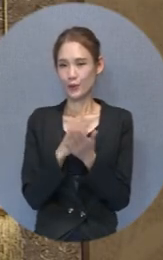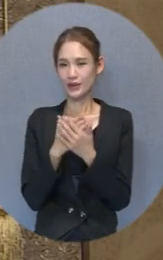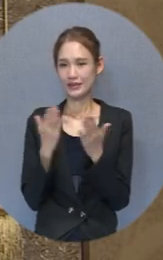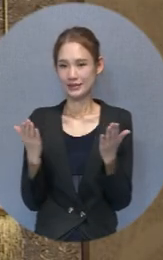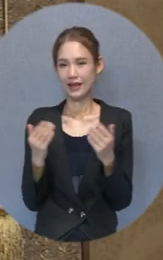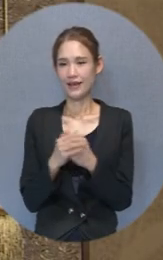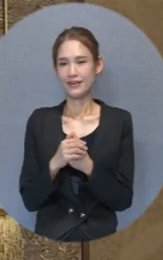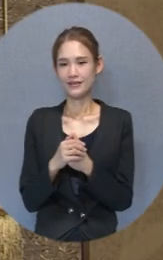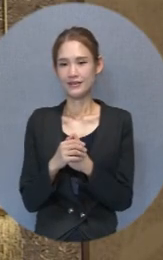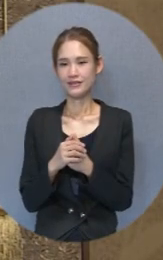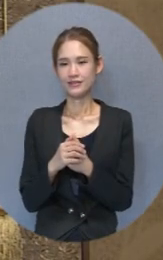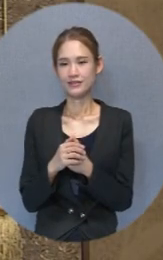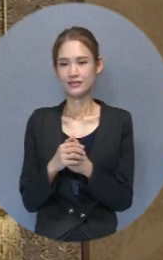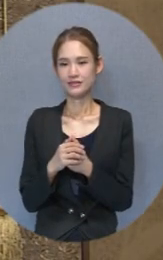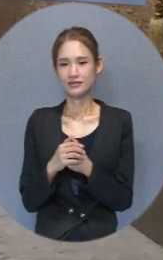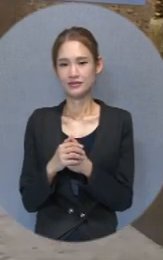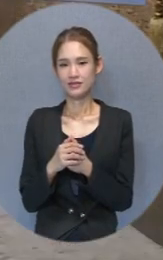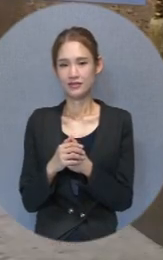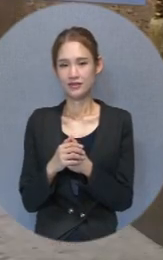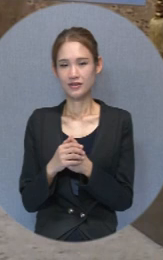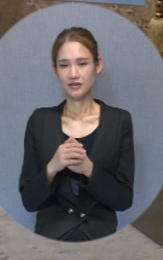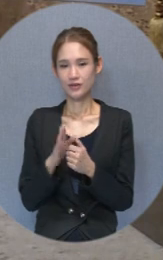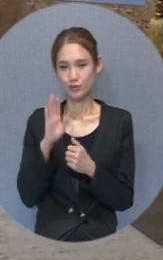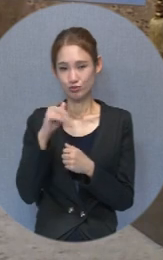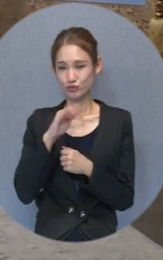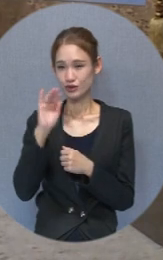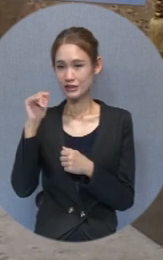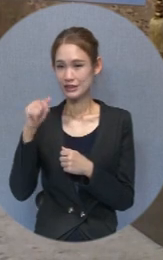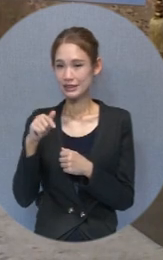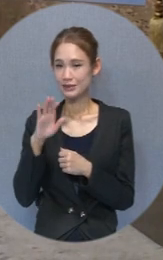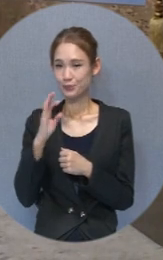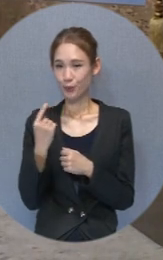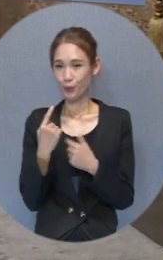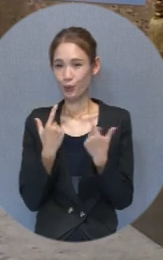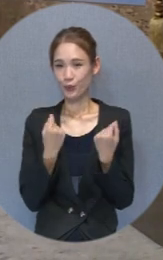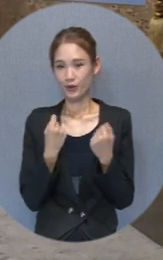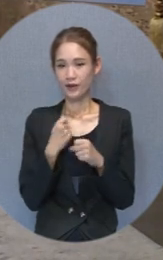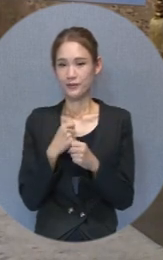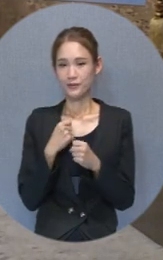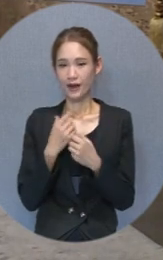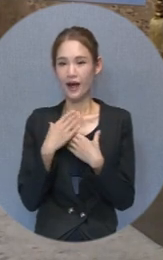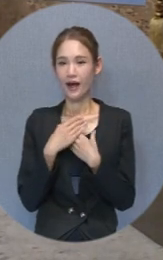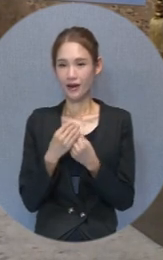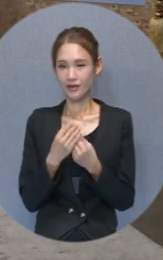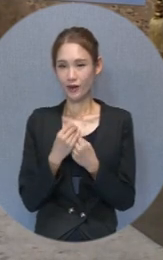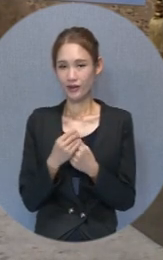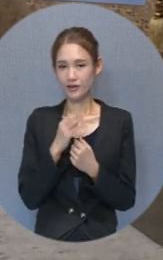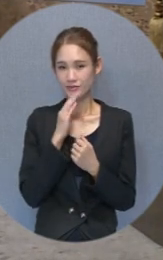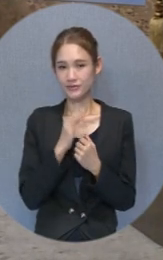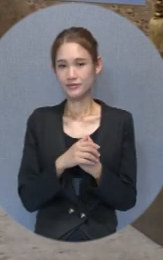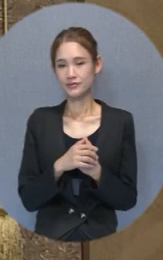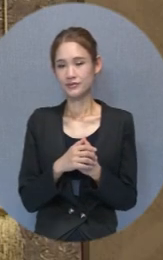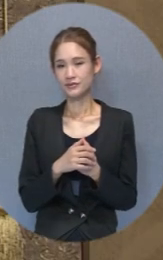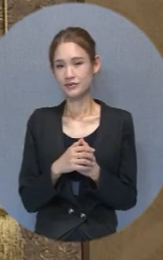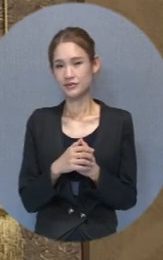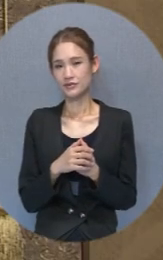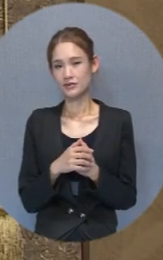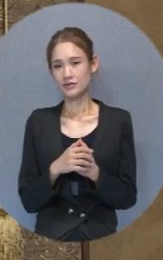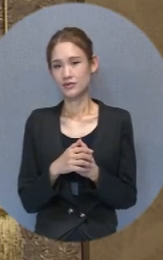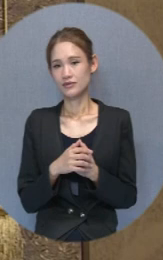만들었어요. 그러니까 보니까 다 이 부직포로 네. 만들어져서 참 네, 안전하게 네. 되어있네요. 그래서